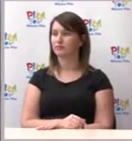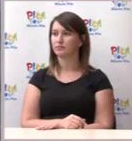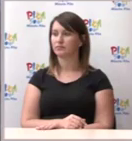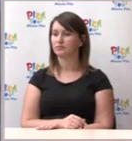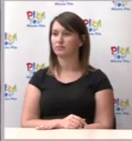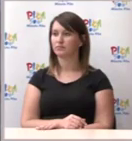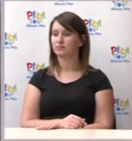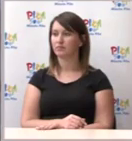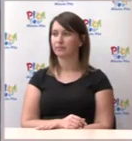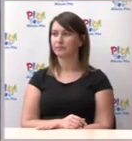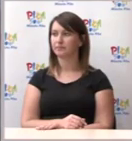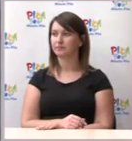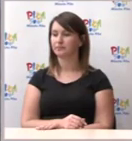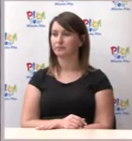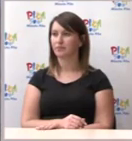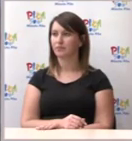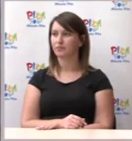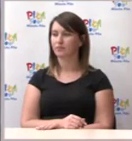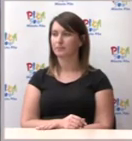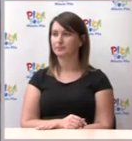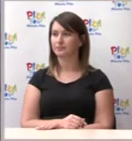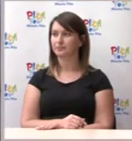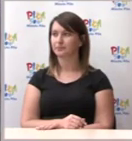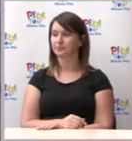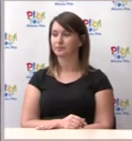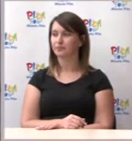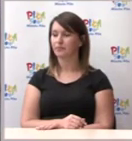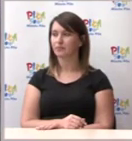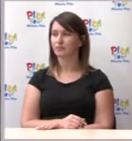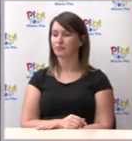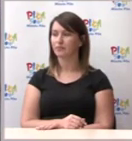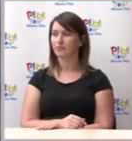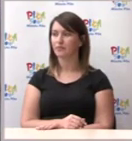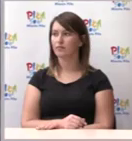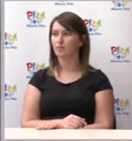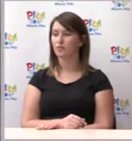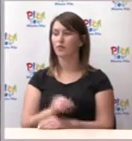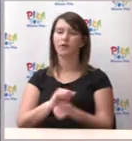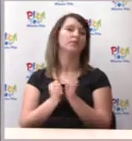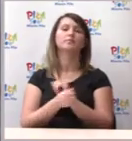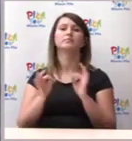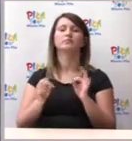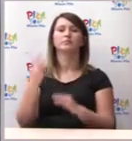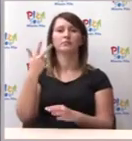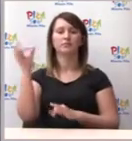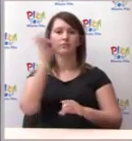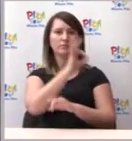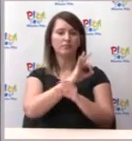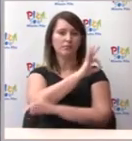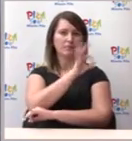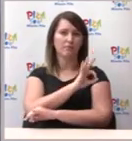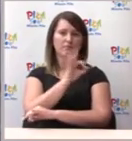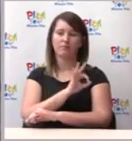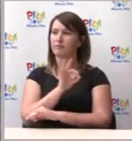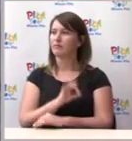było nadzwyczaj udane. Tak bym to określił. Są trzy projekty, które RZGW ma w planie realizować.